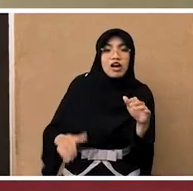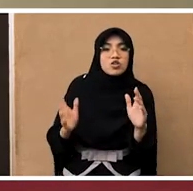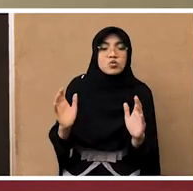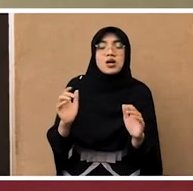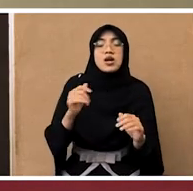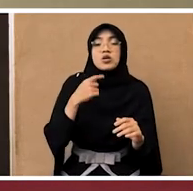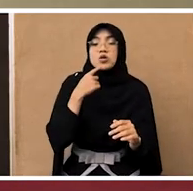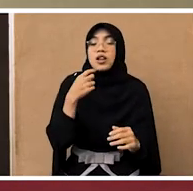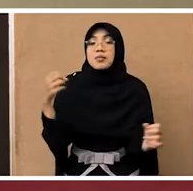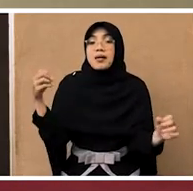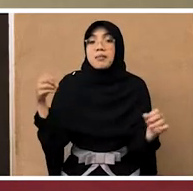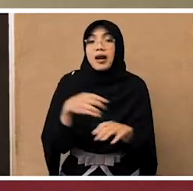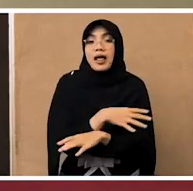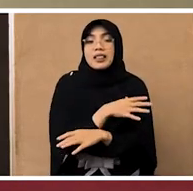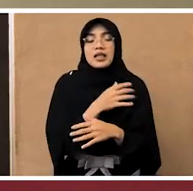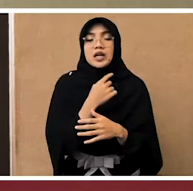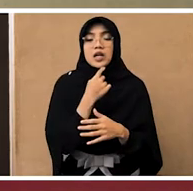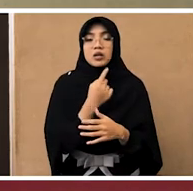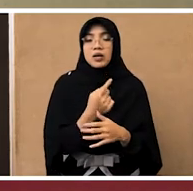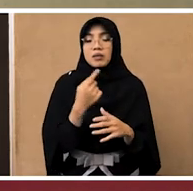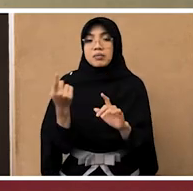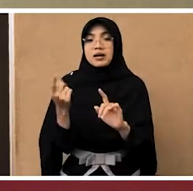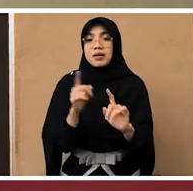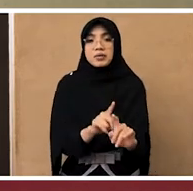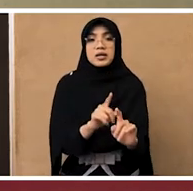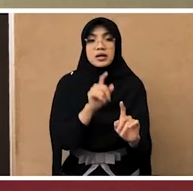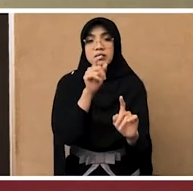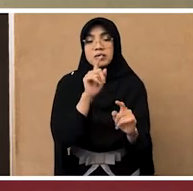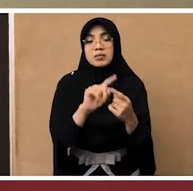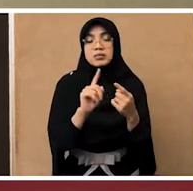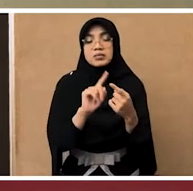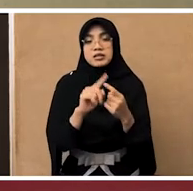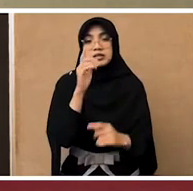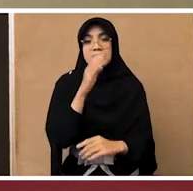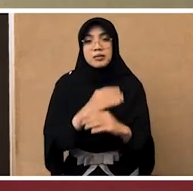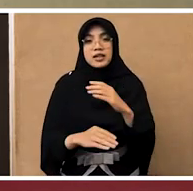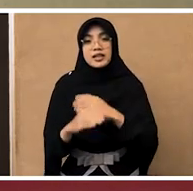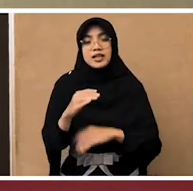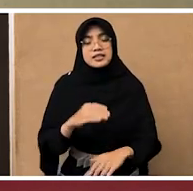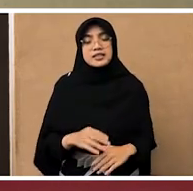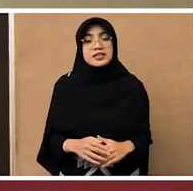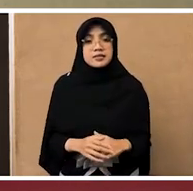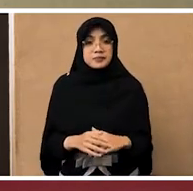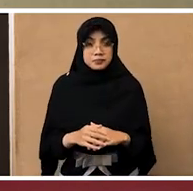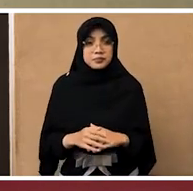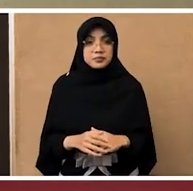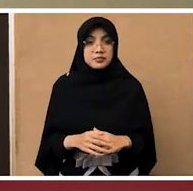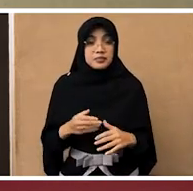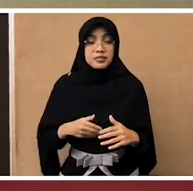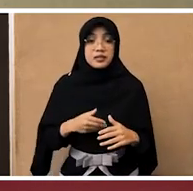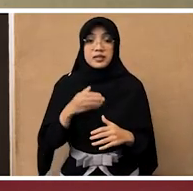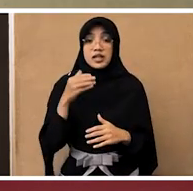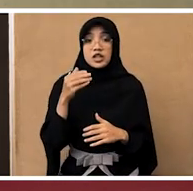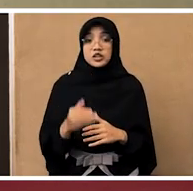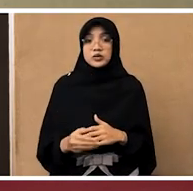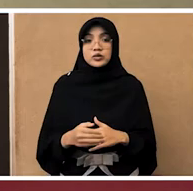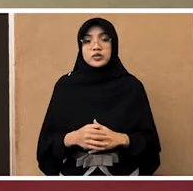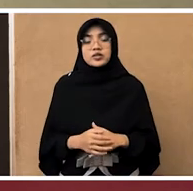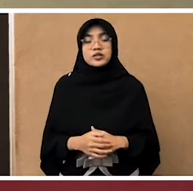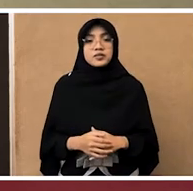praktek apa pendampingan terhadap kawan-kawan penyandang disabilitas gitu ya yang selanjutnya